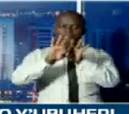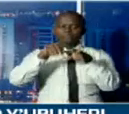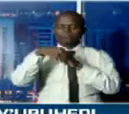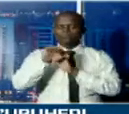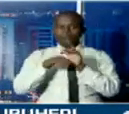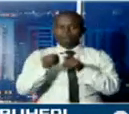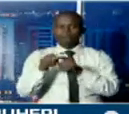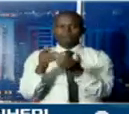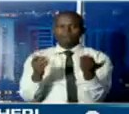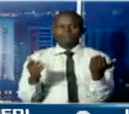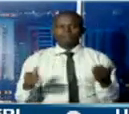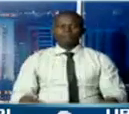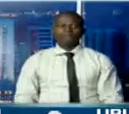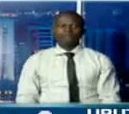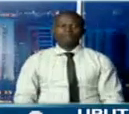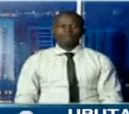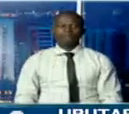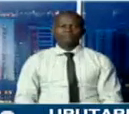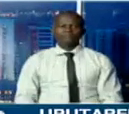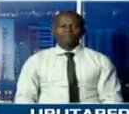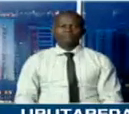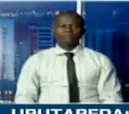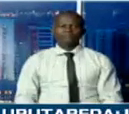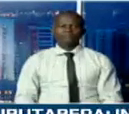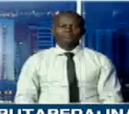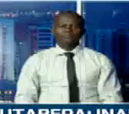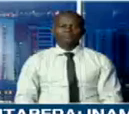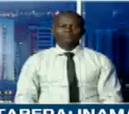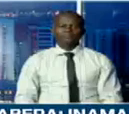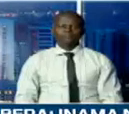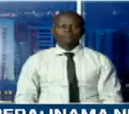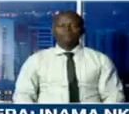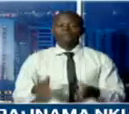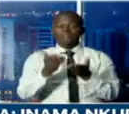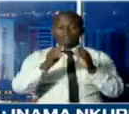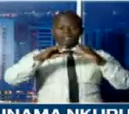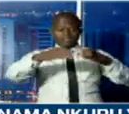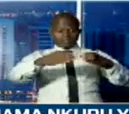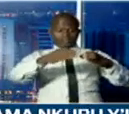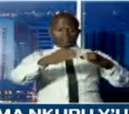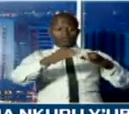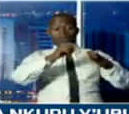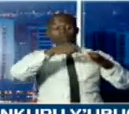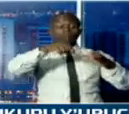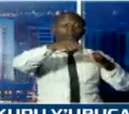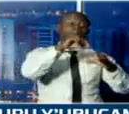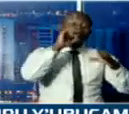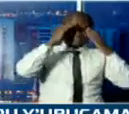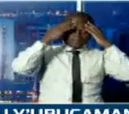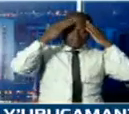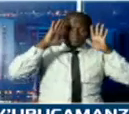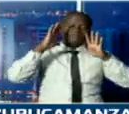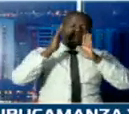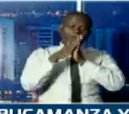gahunda. Icyo cyiciro kitazi neza amateka ya Jenoside yakorewe Abatutsi, kuko Jenoside yakorewe Abatutsi yabaye ari